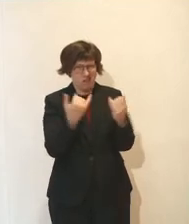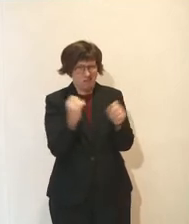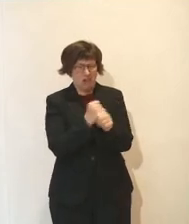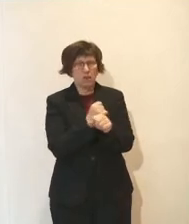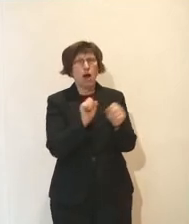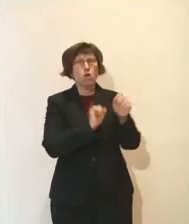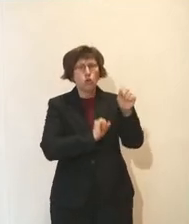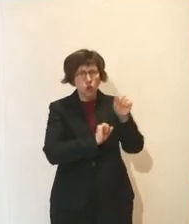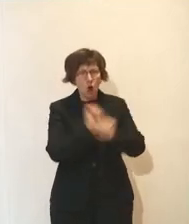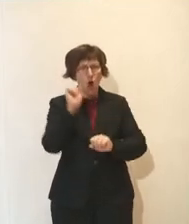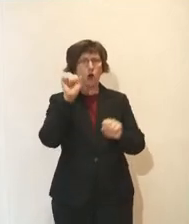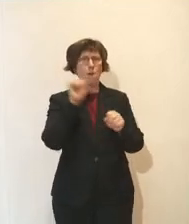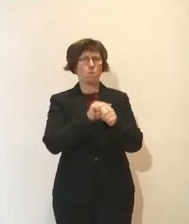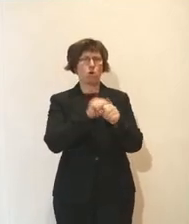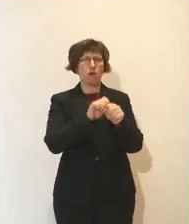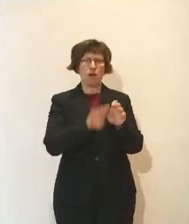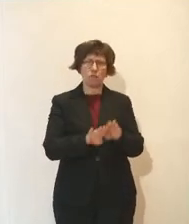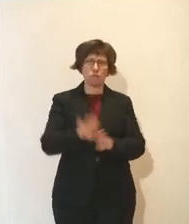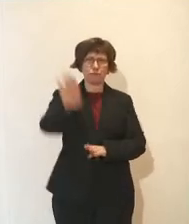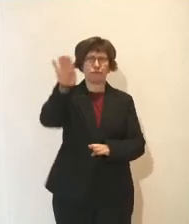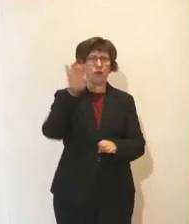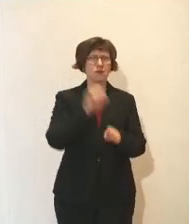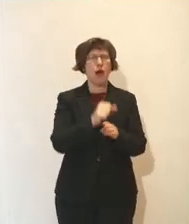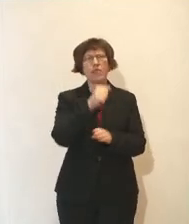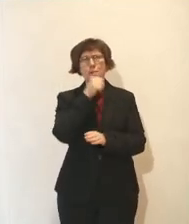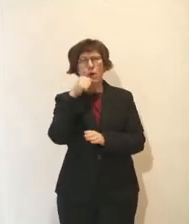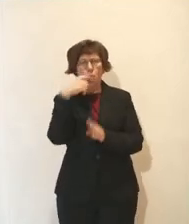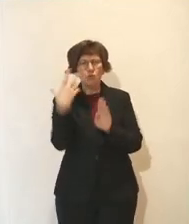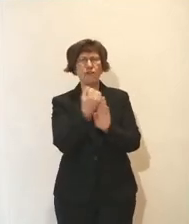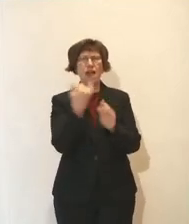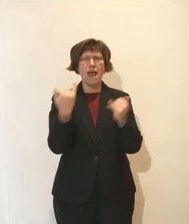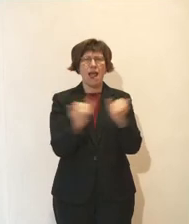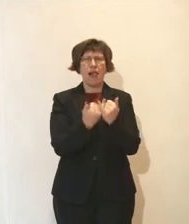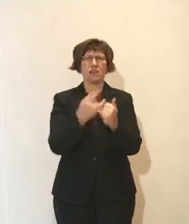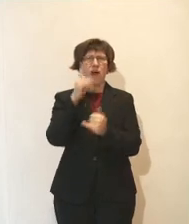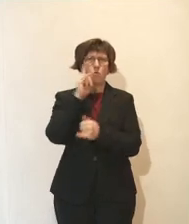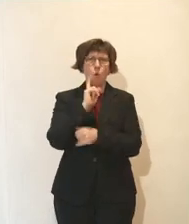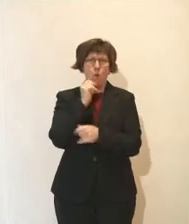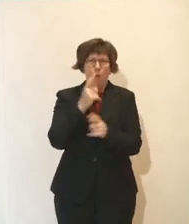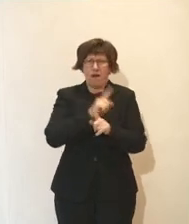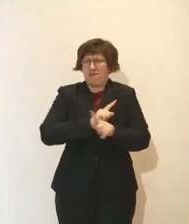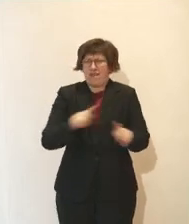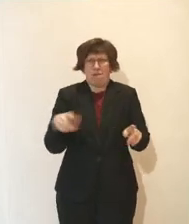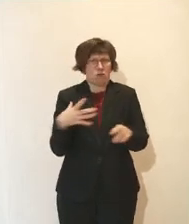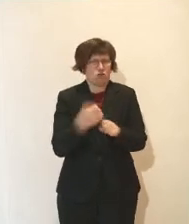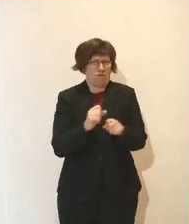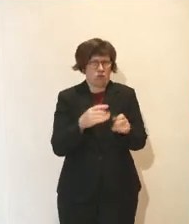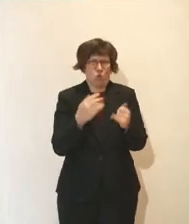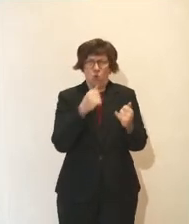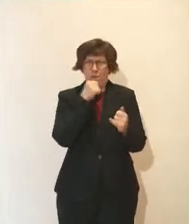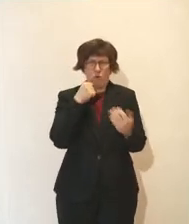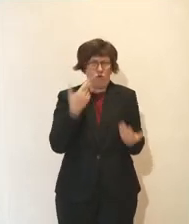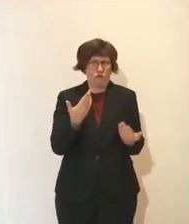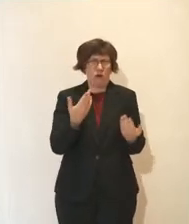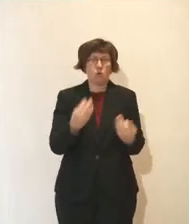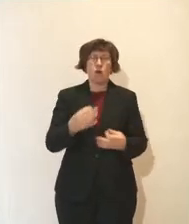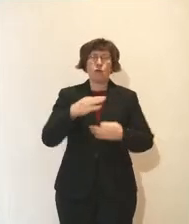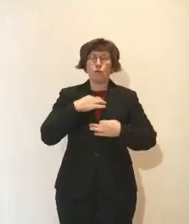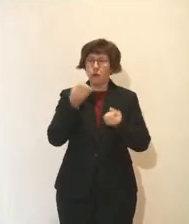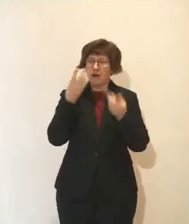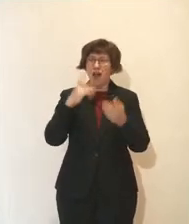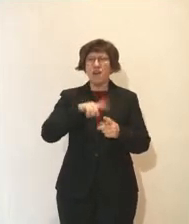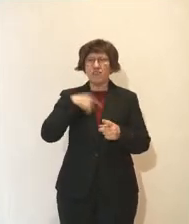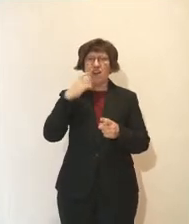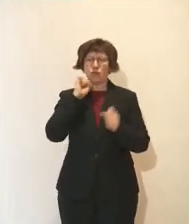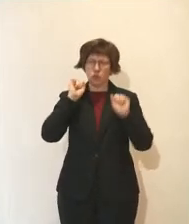trotzdem möglich ist so was zu tun und auch vielleicht berufe zu ergreifen die den eltern und großeltern niemals möglich war und für uns ist klar wir